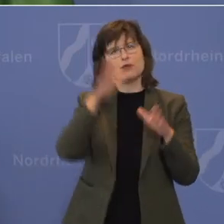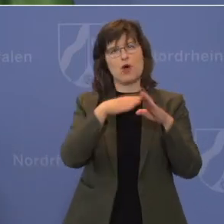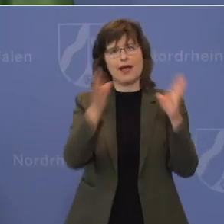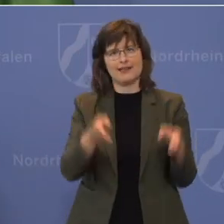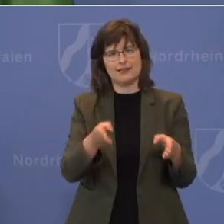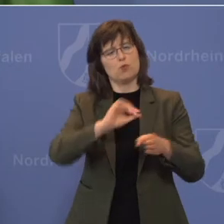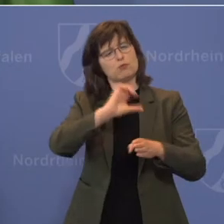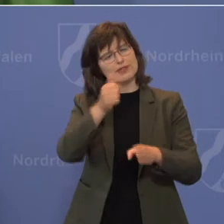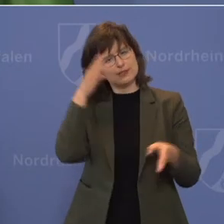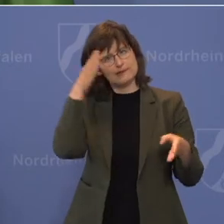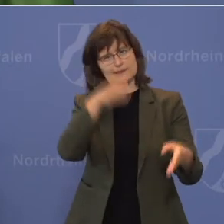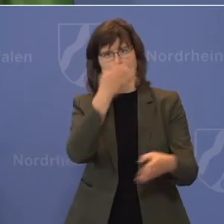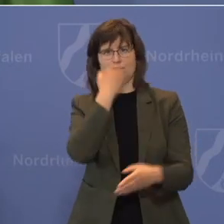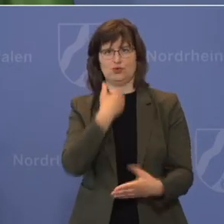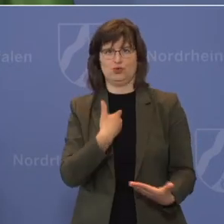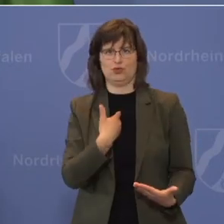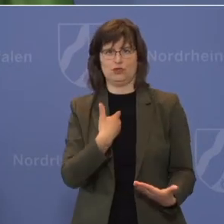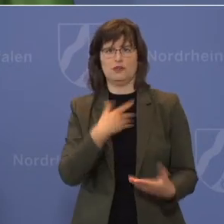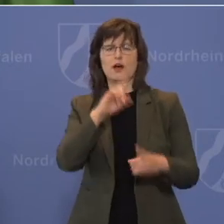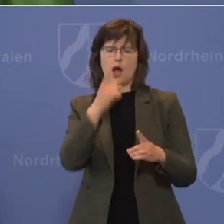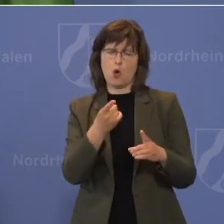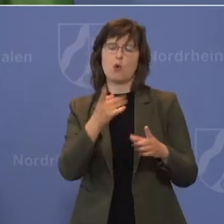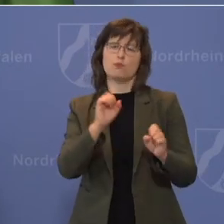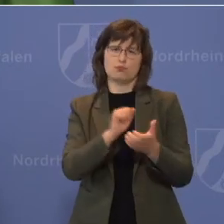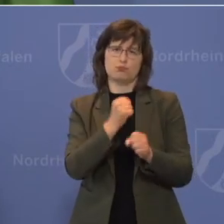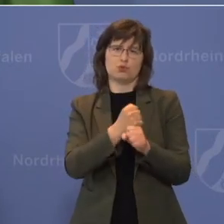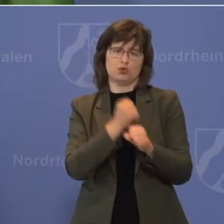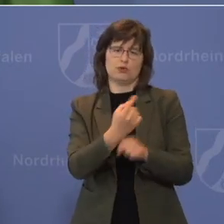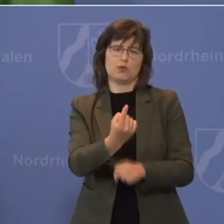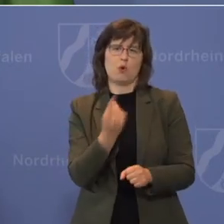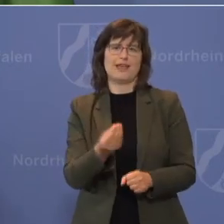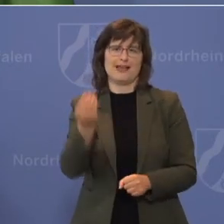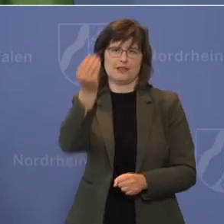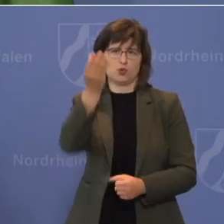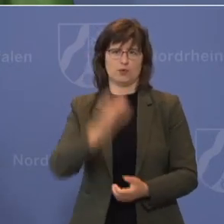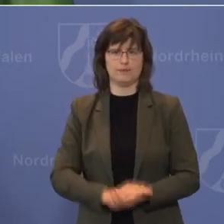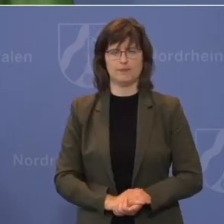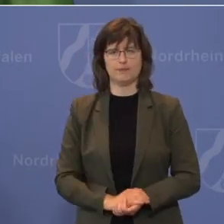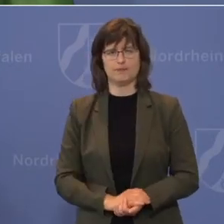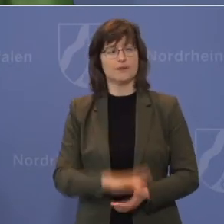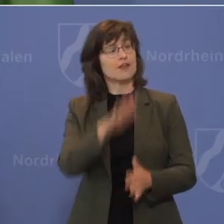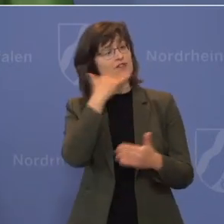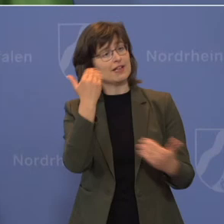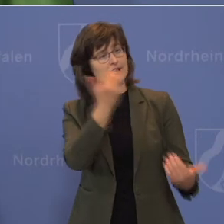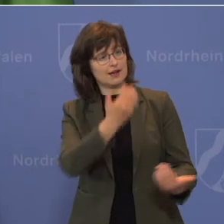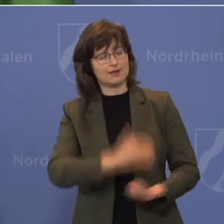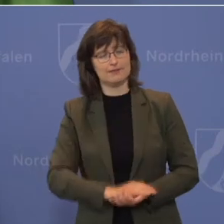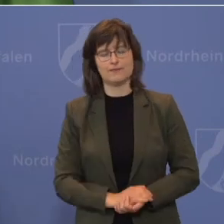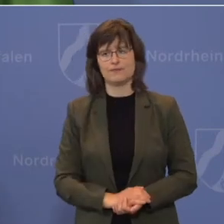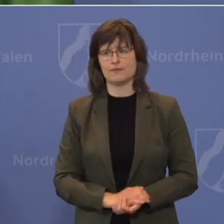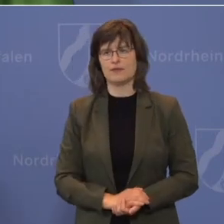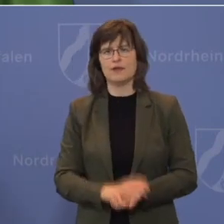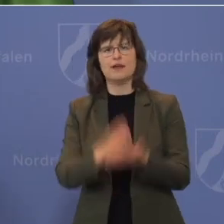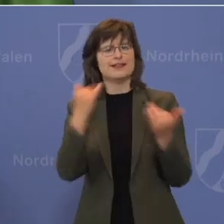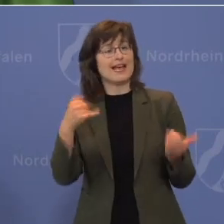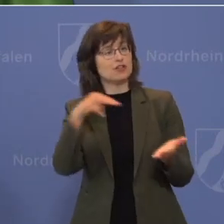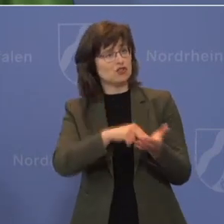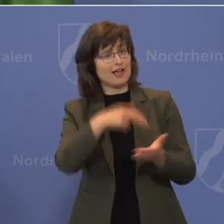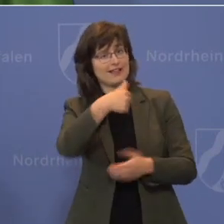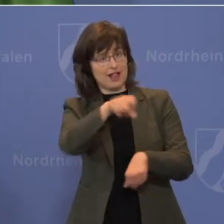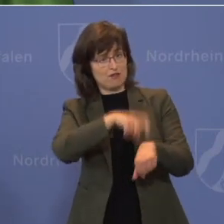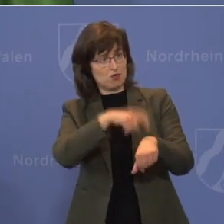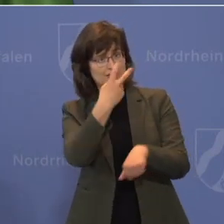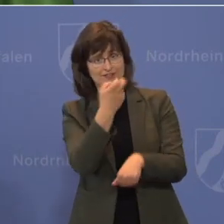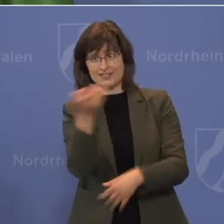Blick nehmen und sicherlich auch ergänzende Vorschläge machen. Vielen Dank. Wir haben Stand jetzt, 11.20 Uhr, keine